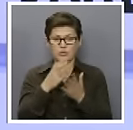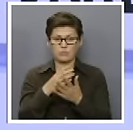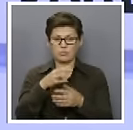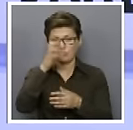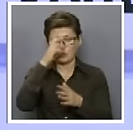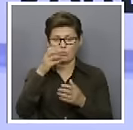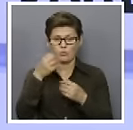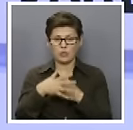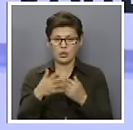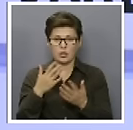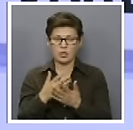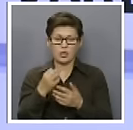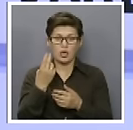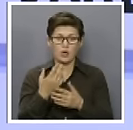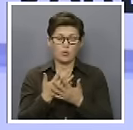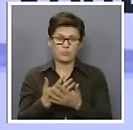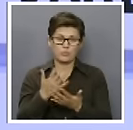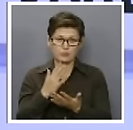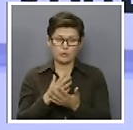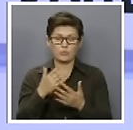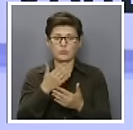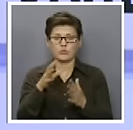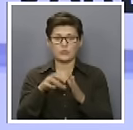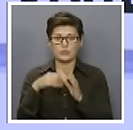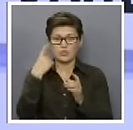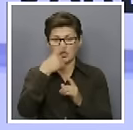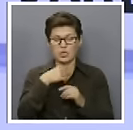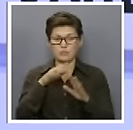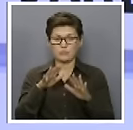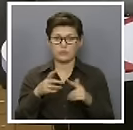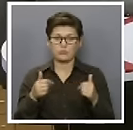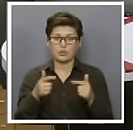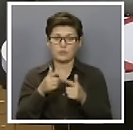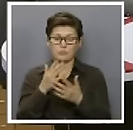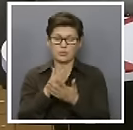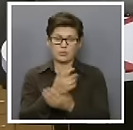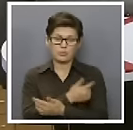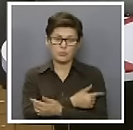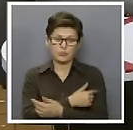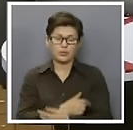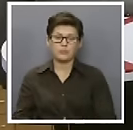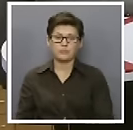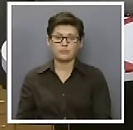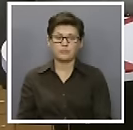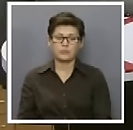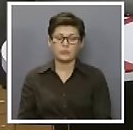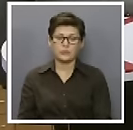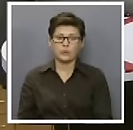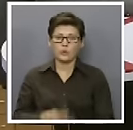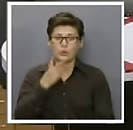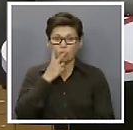да бар, оның ішінде акционерлік қоғамдар да бар, оның ішінде жеке медициналық ұйымдар да бар. Және көрсетіліп жатқан қызметтің